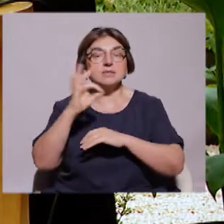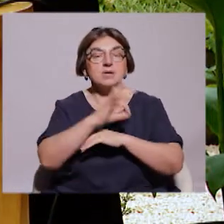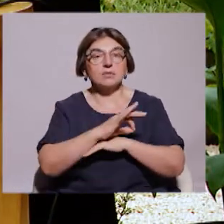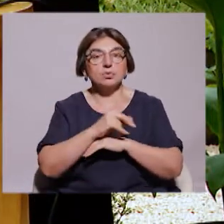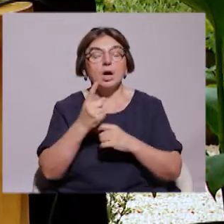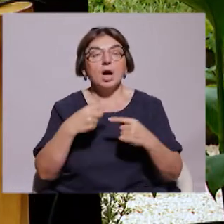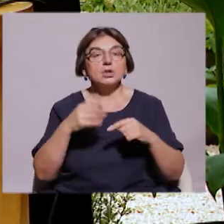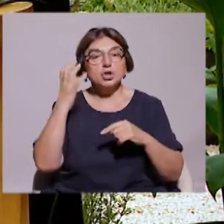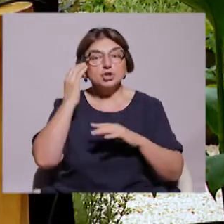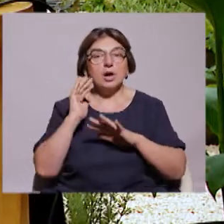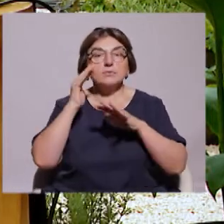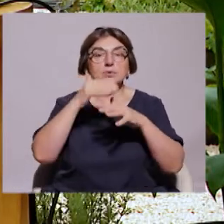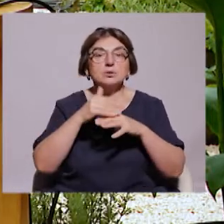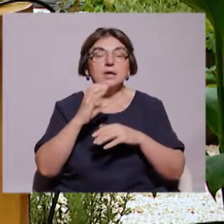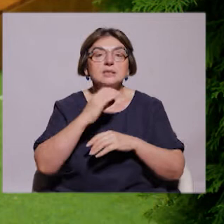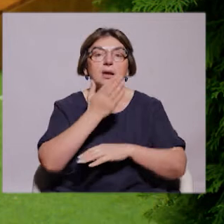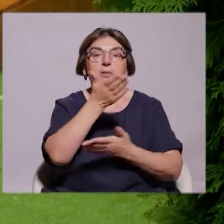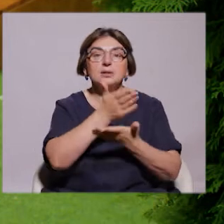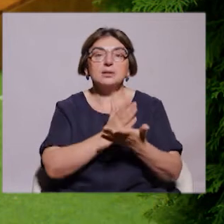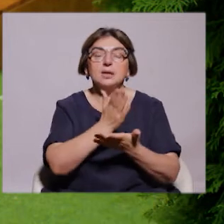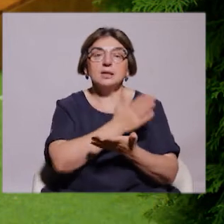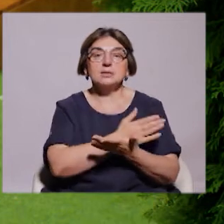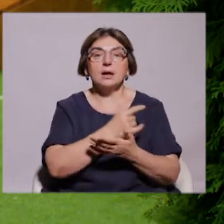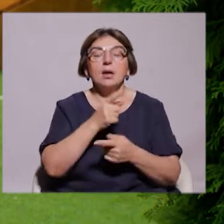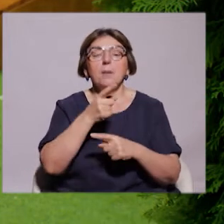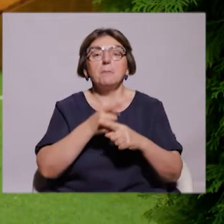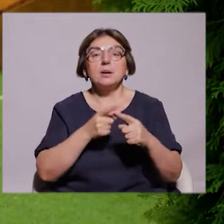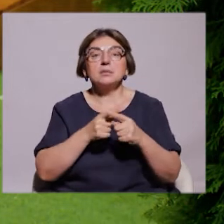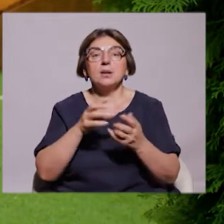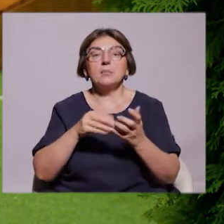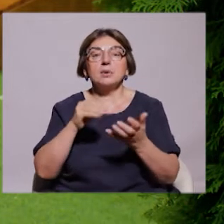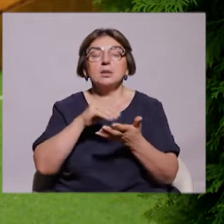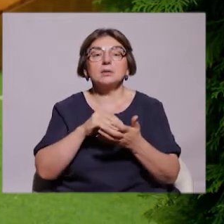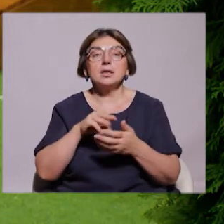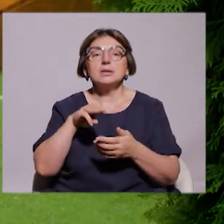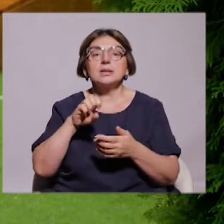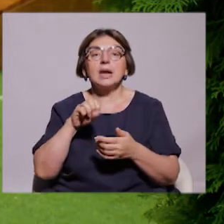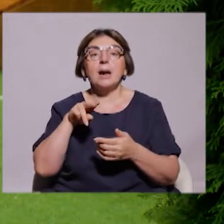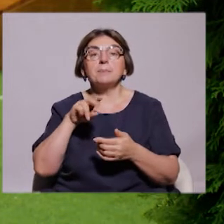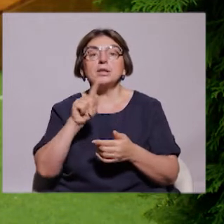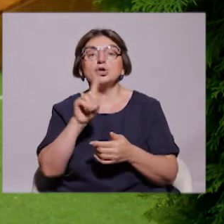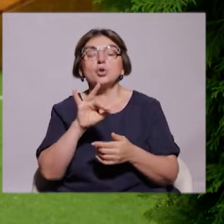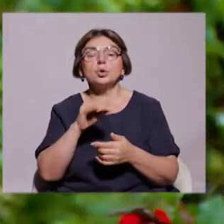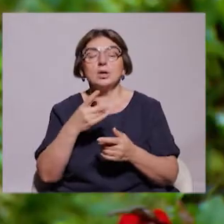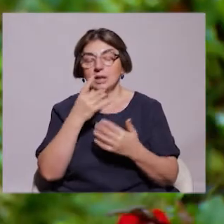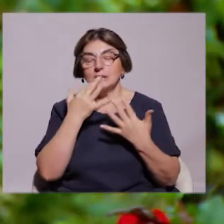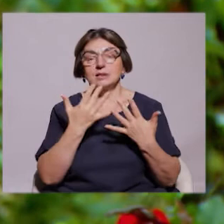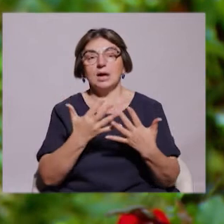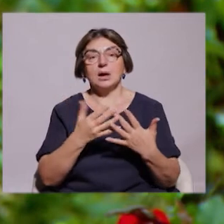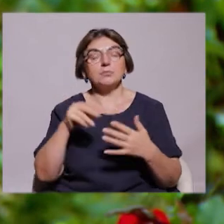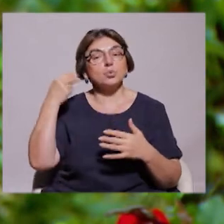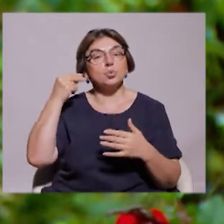ნაწილში დაარსებული ბერძნების მიერ კოლონიას, არის ტრაპეზუნტი თანამედროვე თურქეთის ტერიტორიაზე.